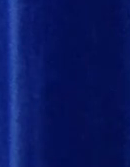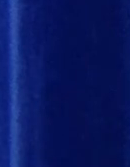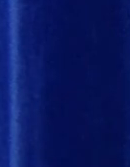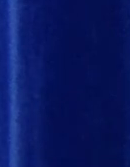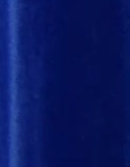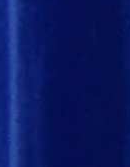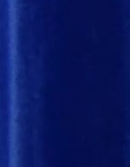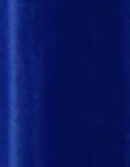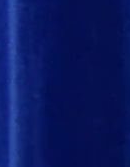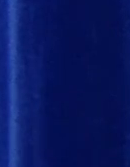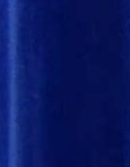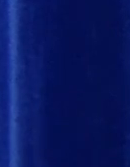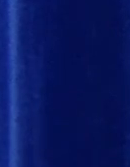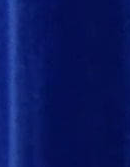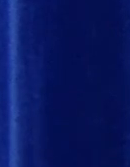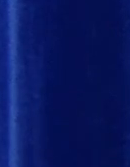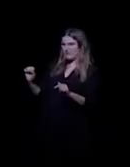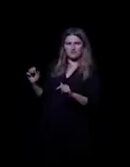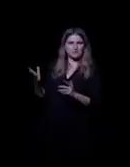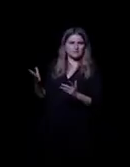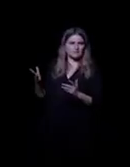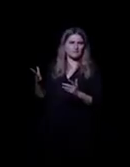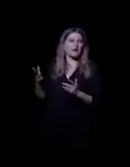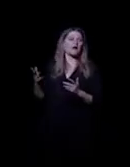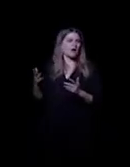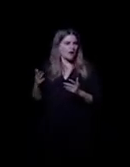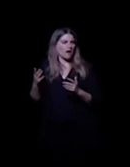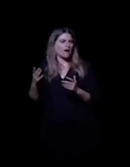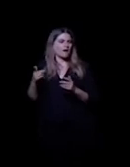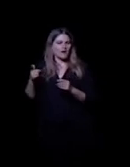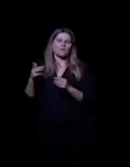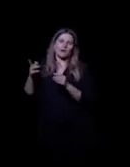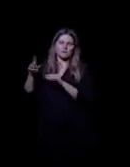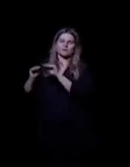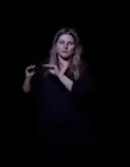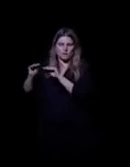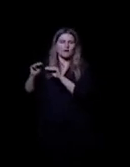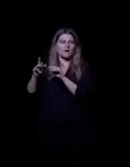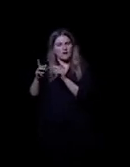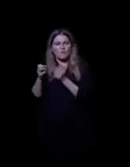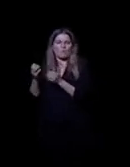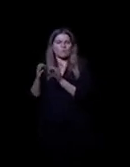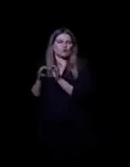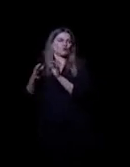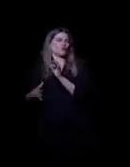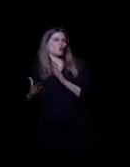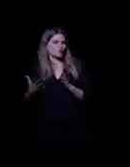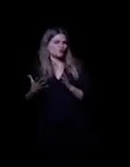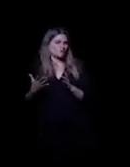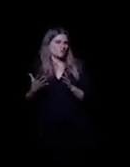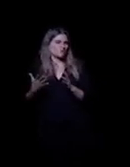cette information qui nous a aussi permis de trouver une solution le temps que son pouce se rétablisse. Je retiens de